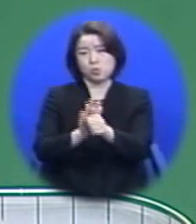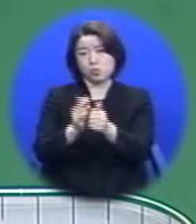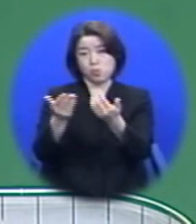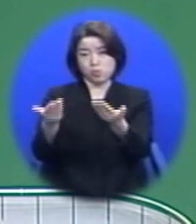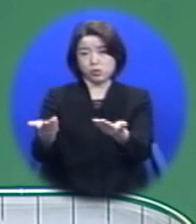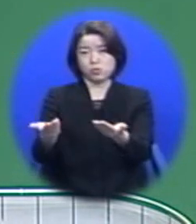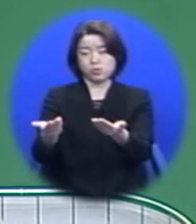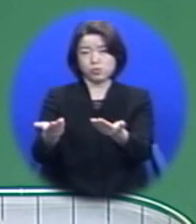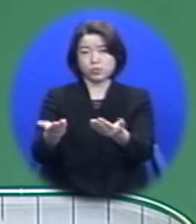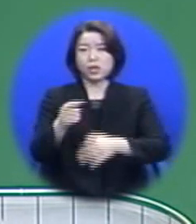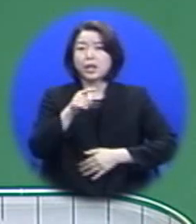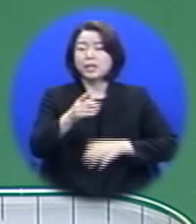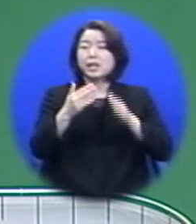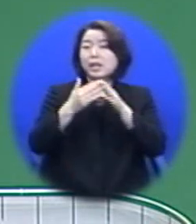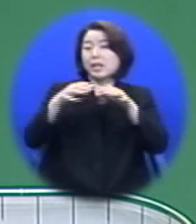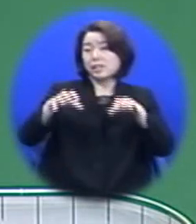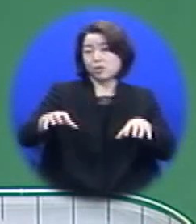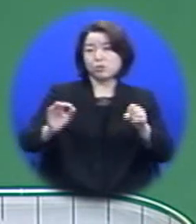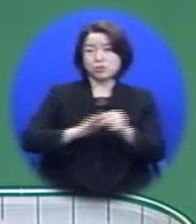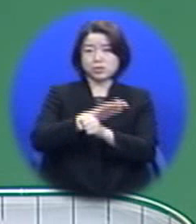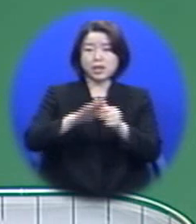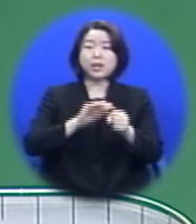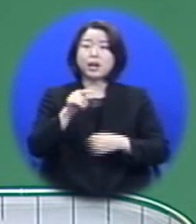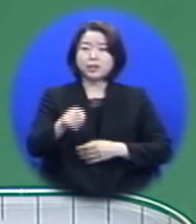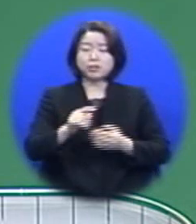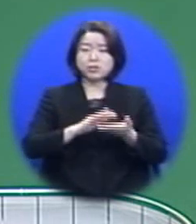이게 이웃을 사랑하는